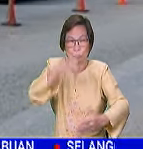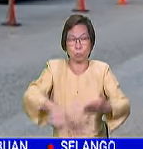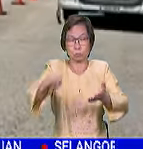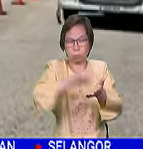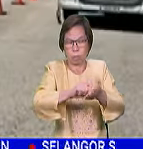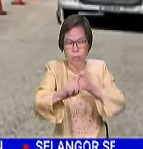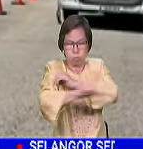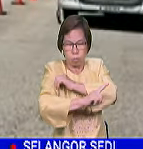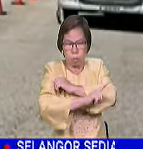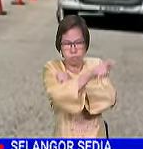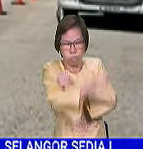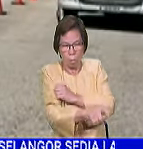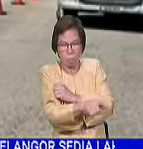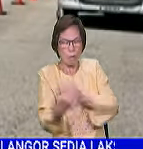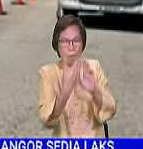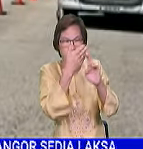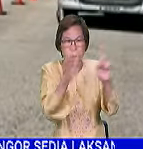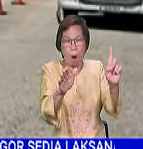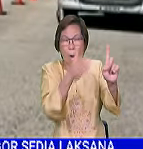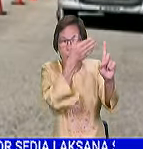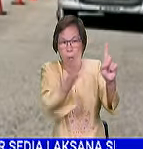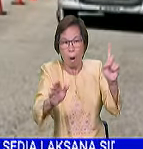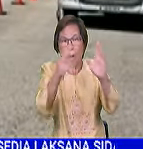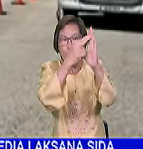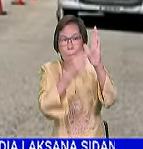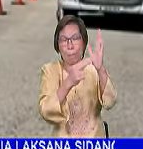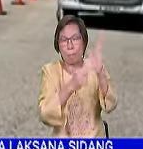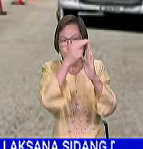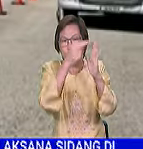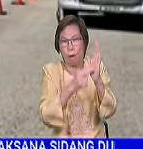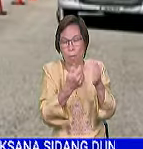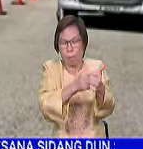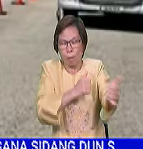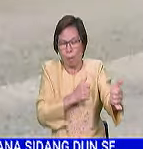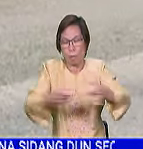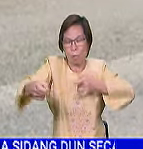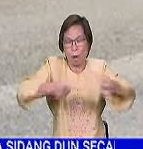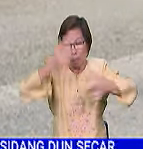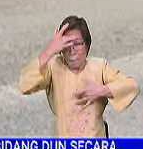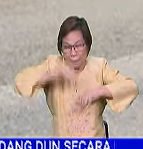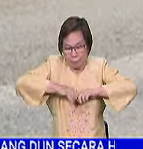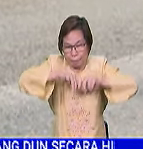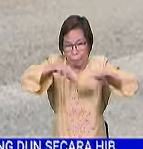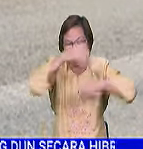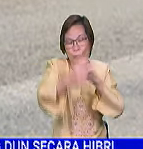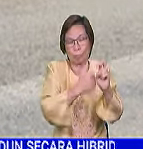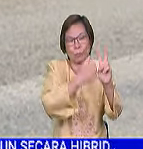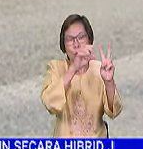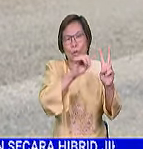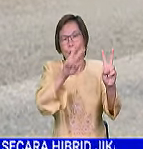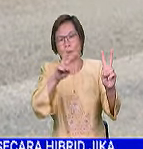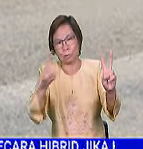mengeluarkan kompaun terhadap individu yang melanggar peraturan di bawah peraturan-peraturan pencegahan dan pengawalan penyakit berjangkit